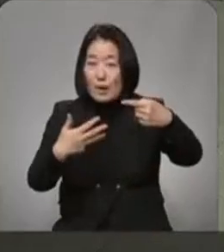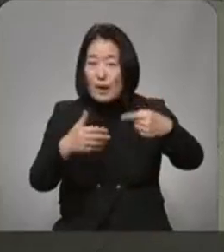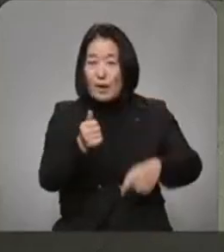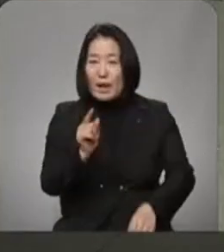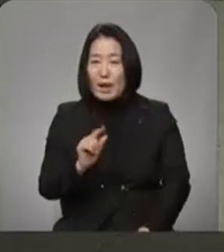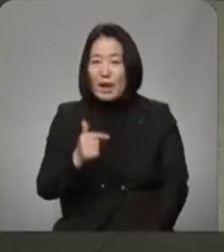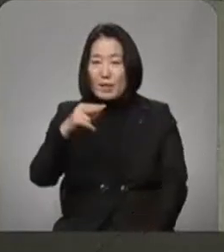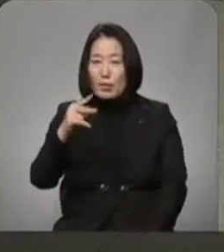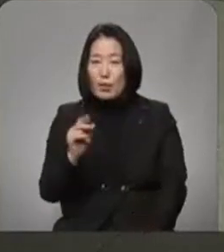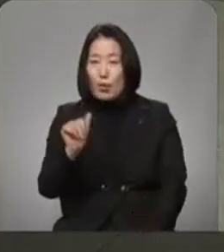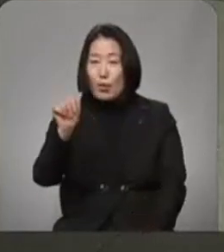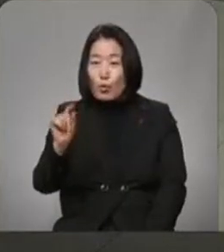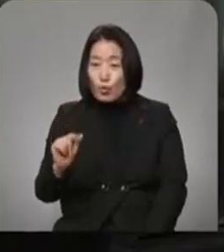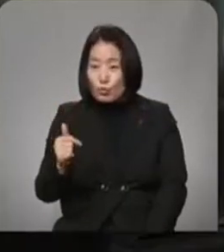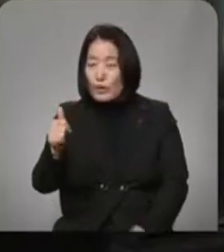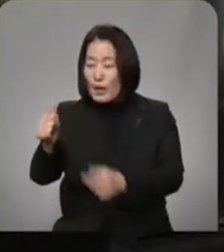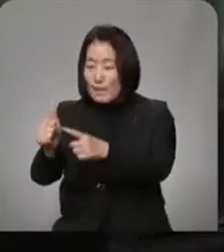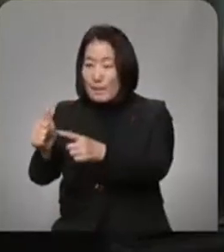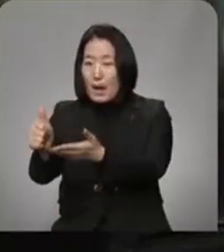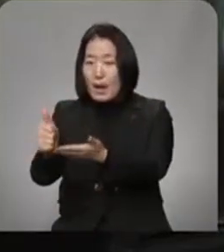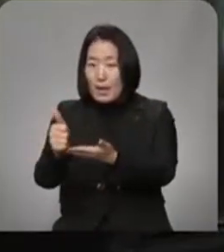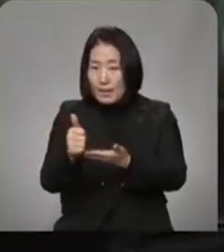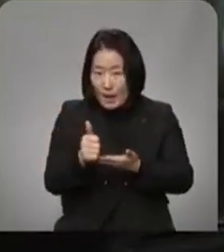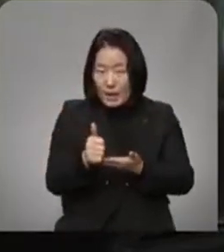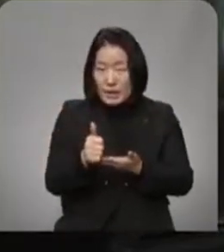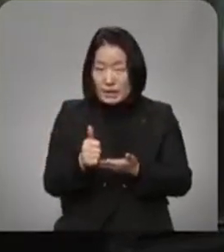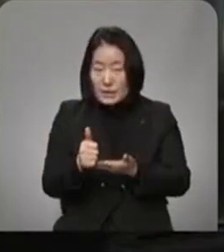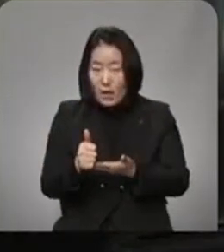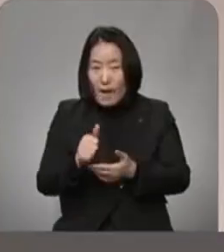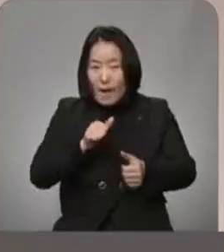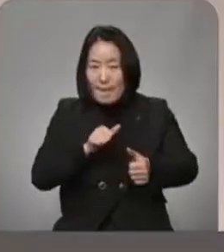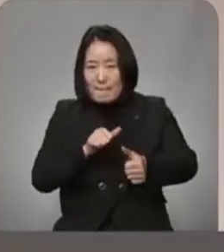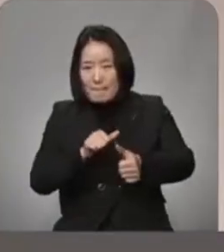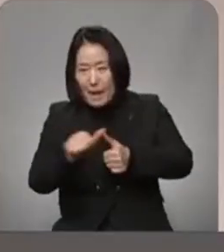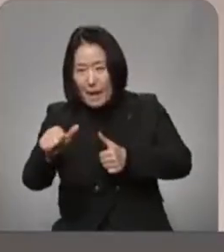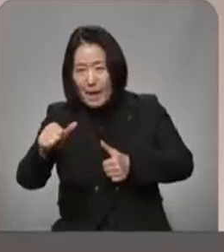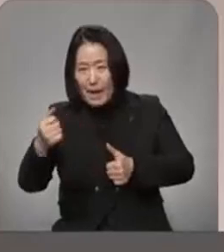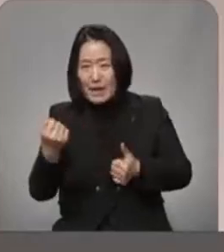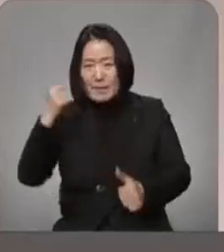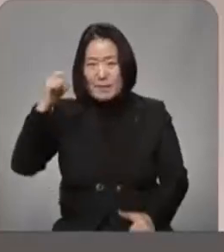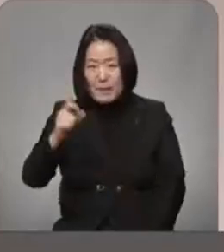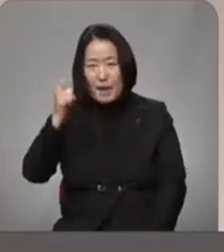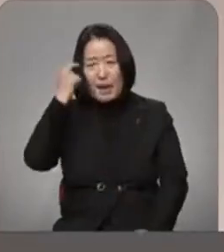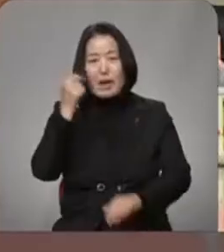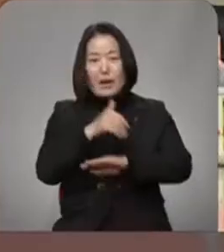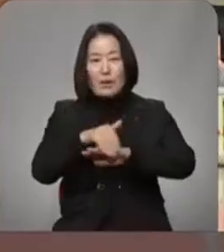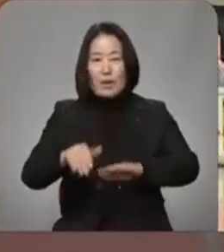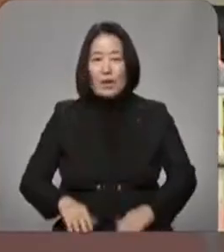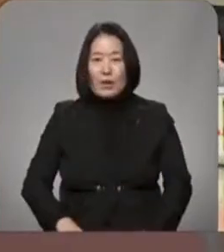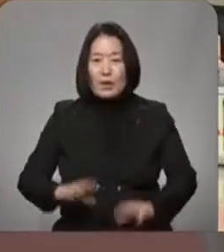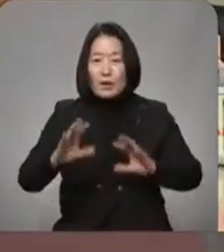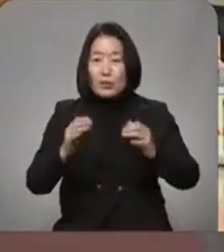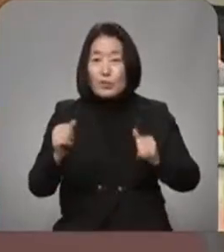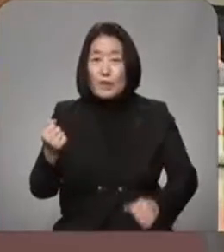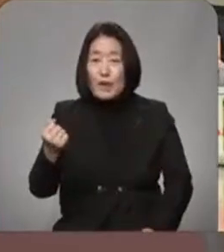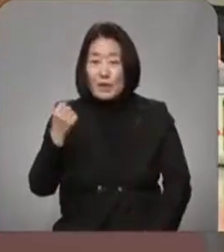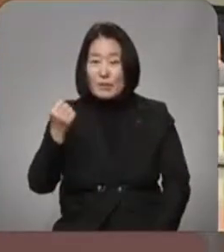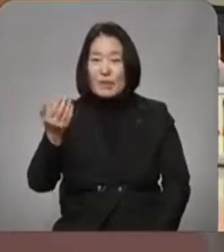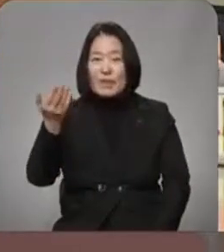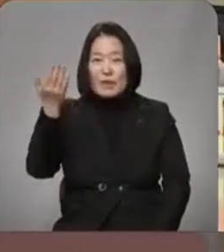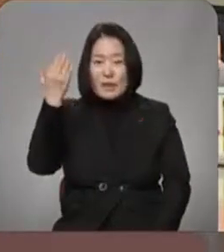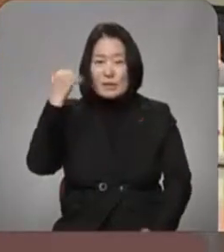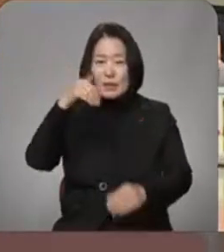한동은 비상대책 위원장 참석을 계획으로 승리의 쐐기를 박을 것으로 기대합니다 국민의 임은 지난 총선에서